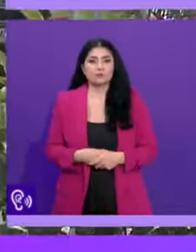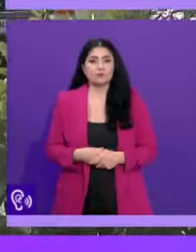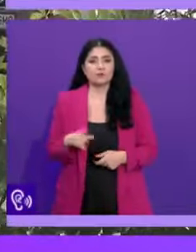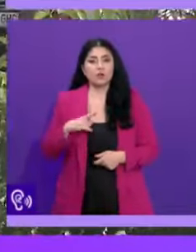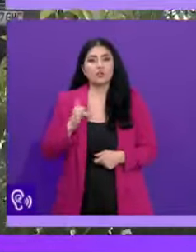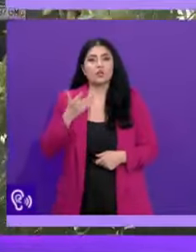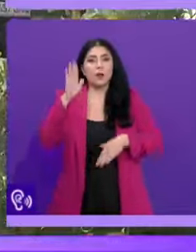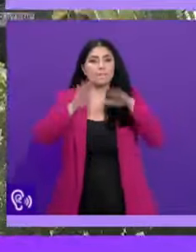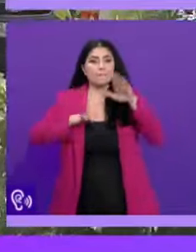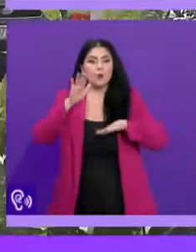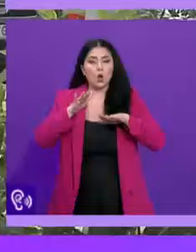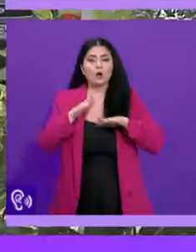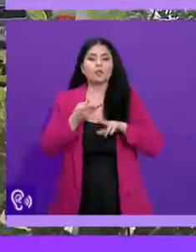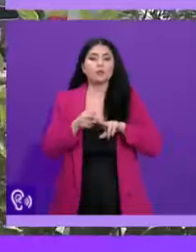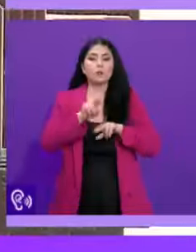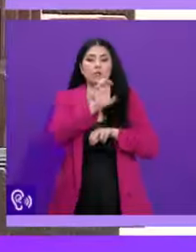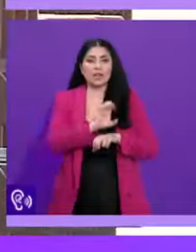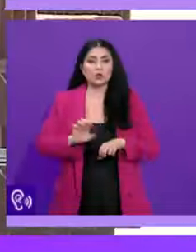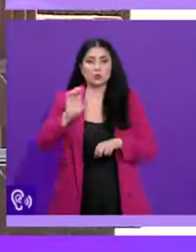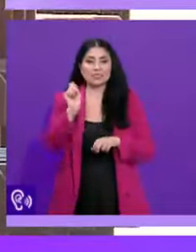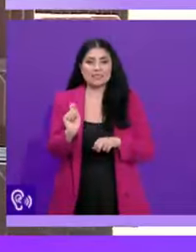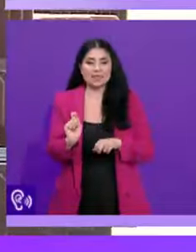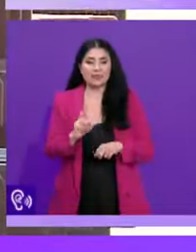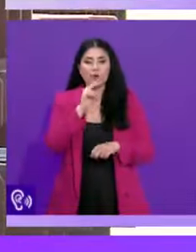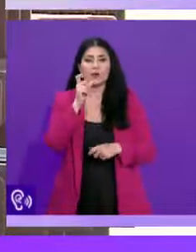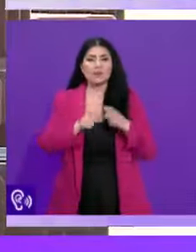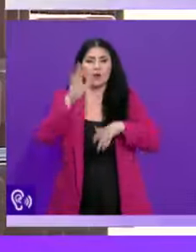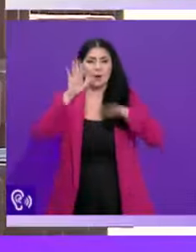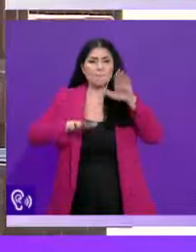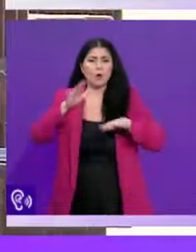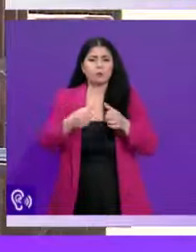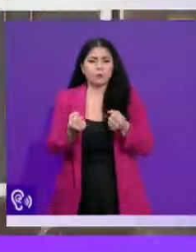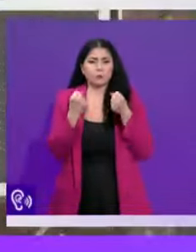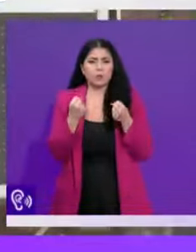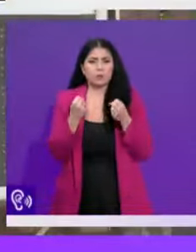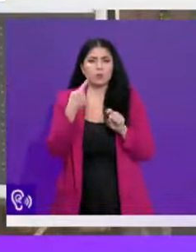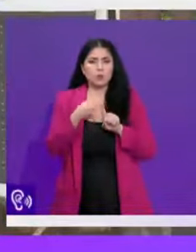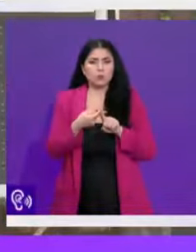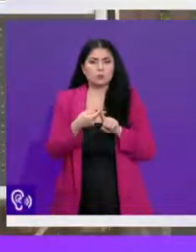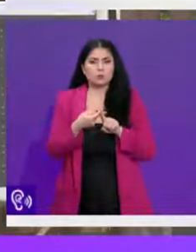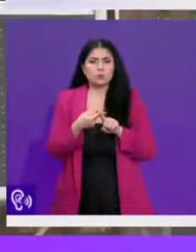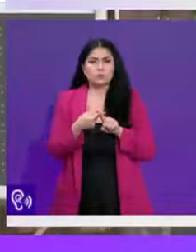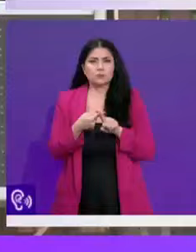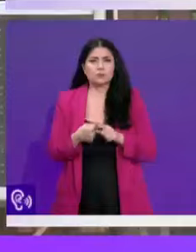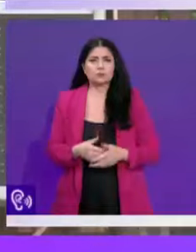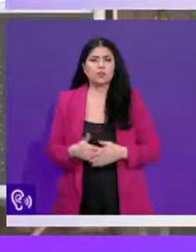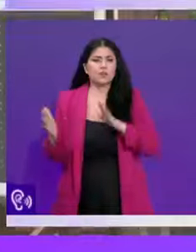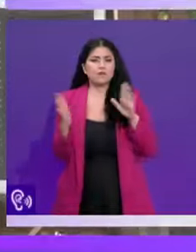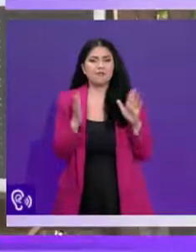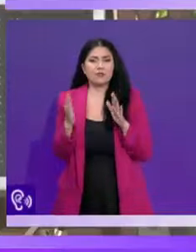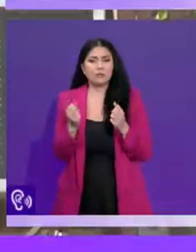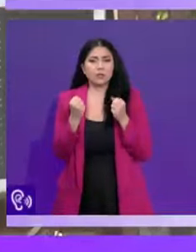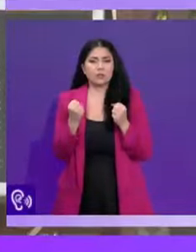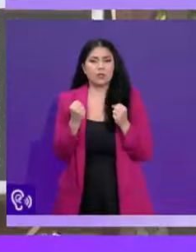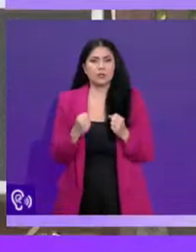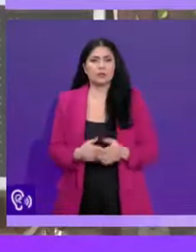în extindere în cea mai mare parte a țării. Vorbim de averse torențiale însoțite de intensificări ale vântului cu aspect